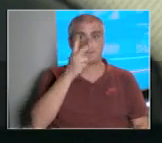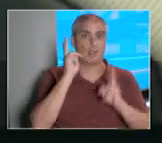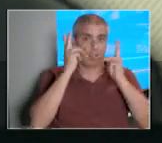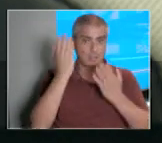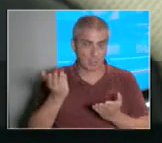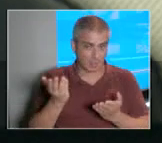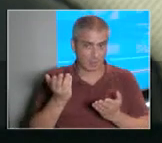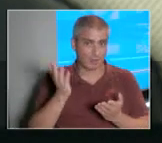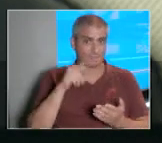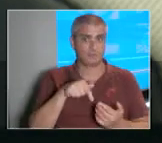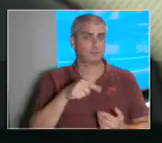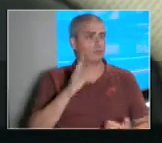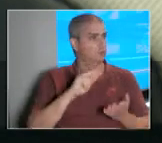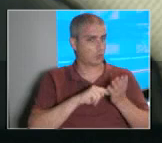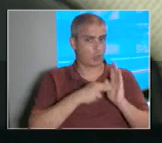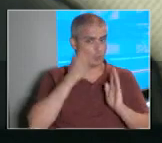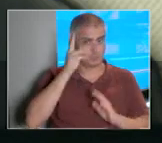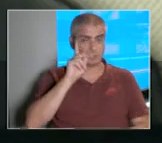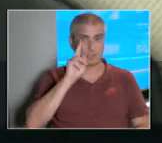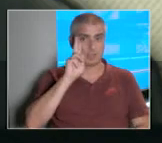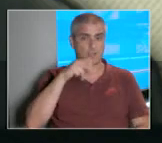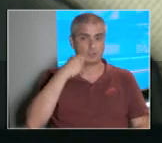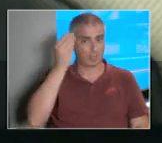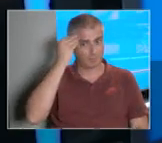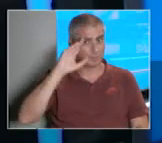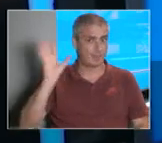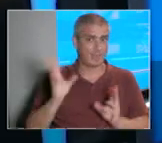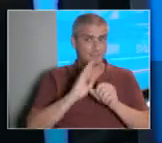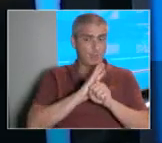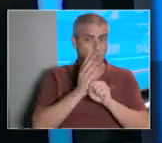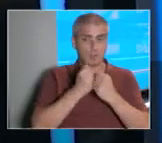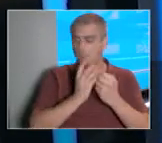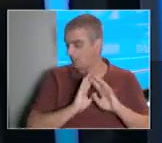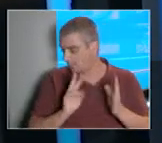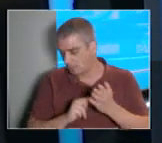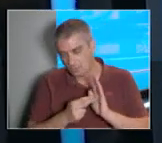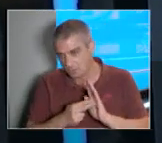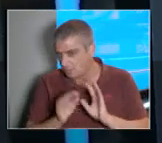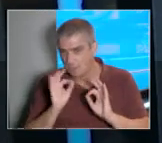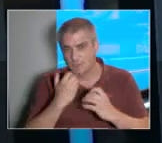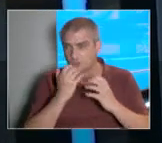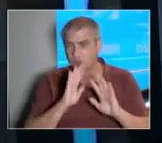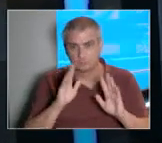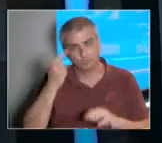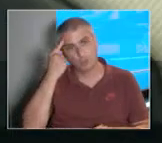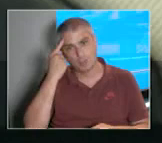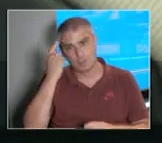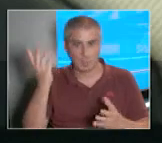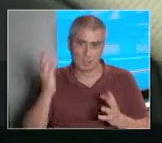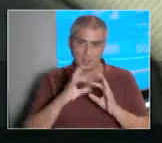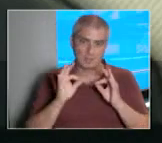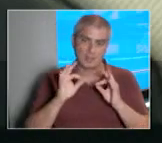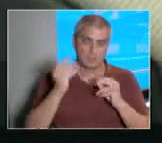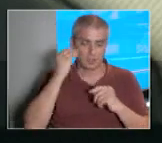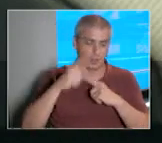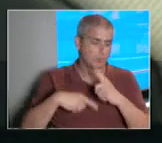בחדרה, והייתי צריך... יש תוכנית, יש עתיד לשנת הלימודים הבאה עם כל הקורונה? אין תוכנית. אף אחד שלא יספר לך שהוא יודע להתחיל